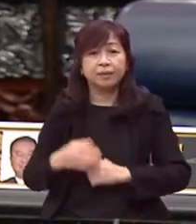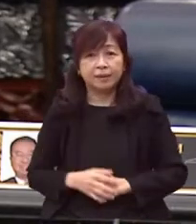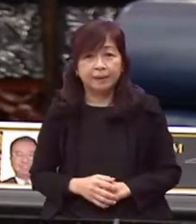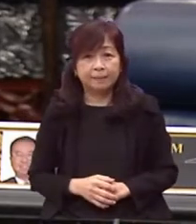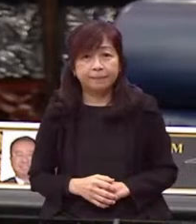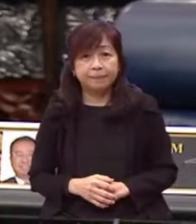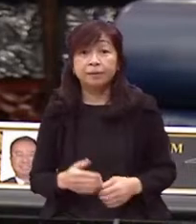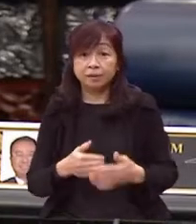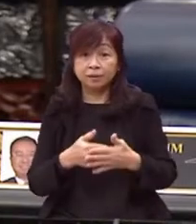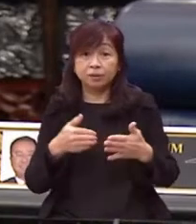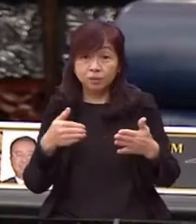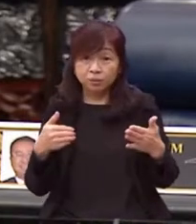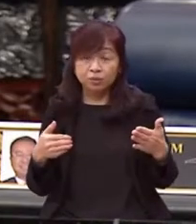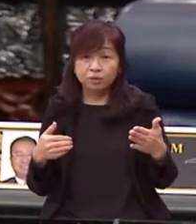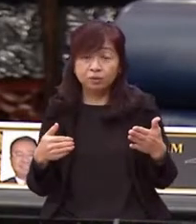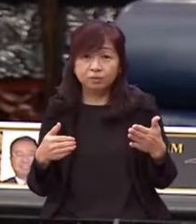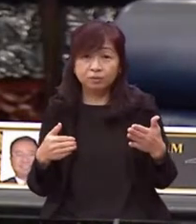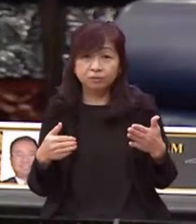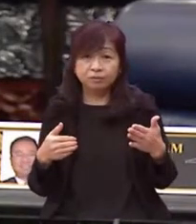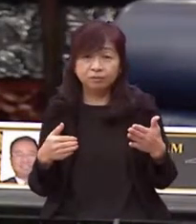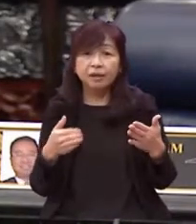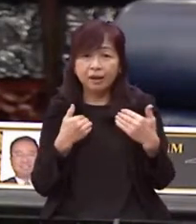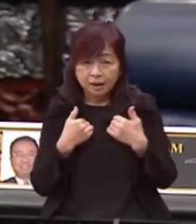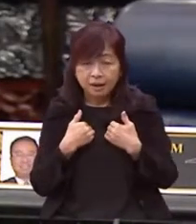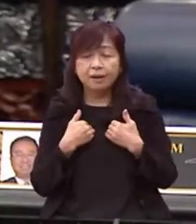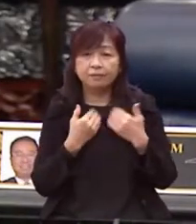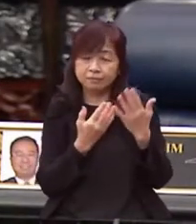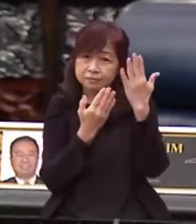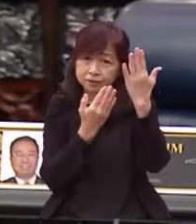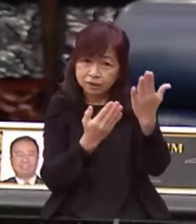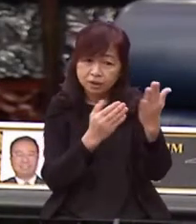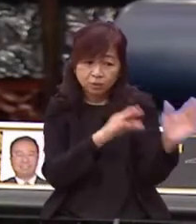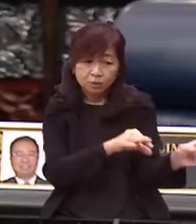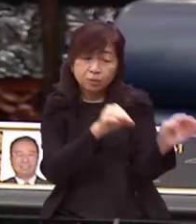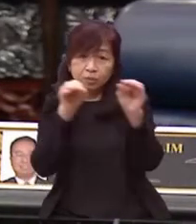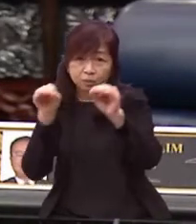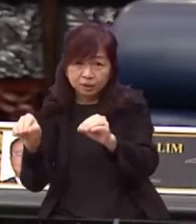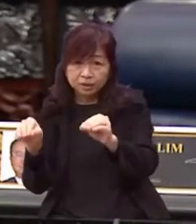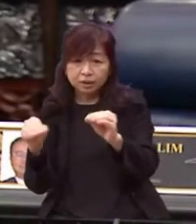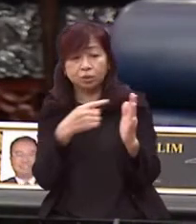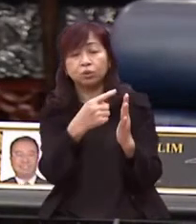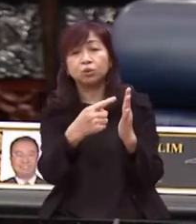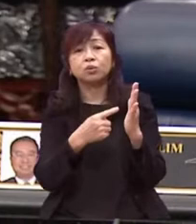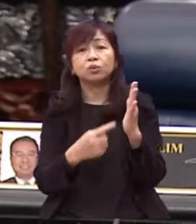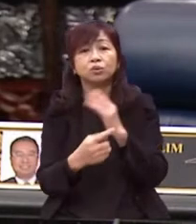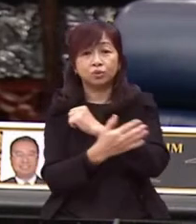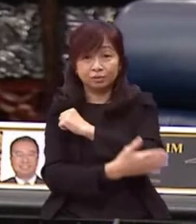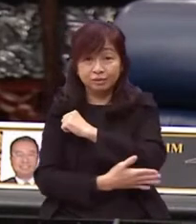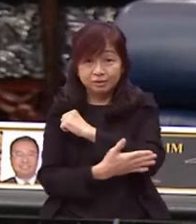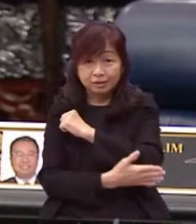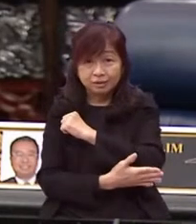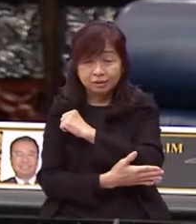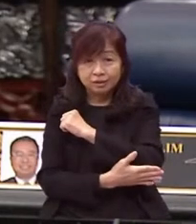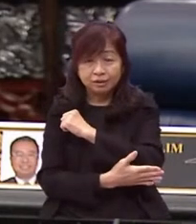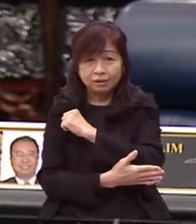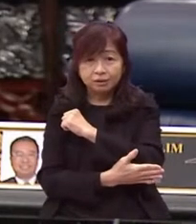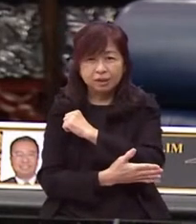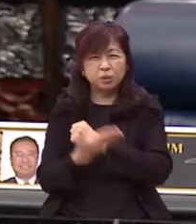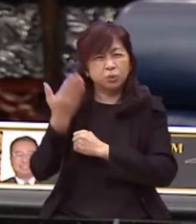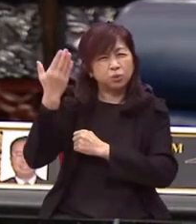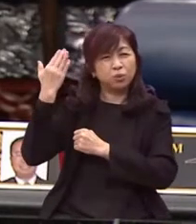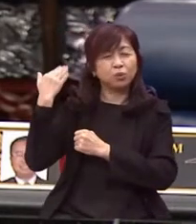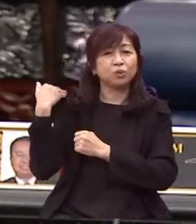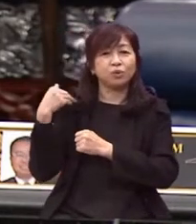sebelum ini ada cadangan Untuk memindahkan Zoo negara ini sehingga saya dari pada zaman P